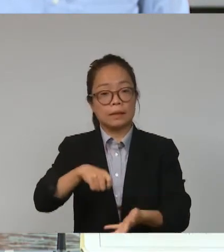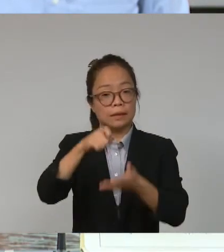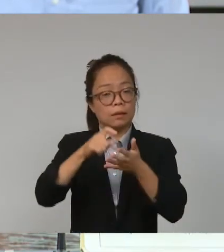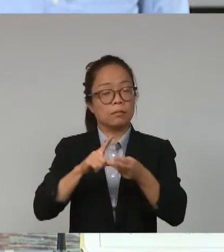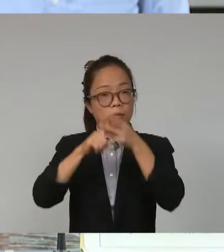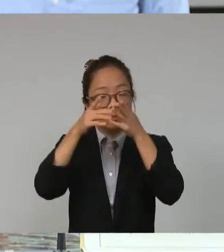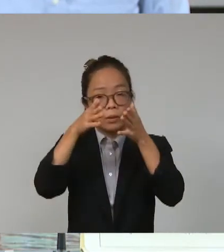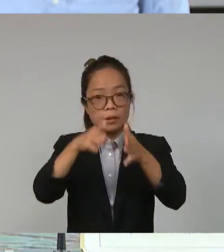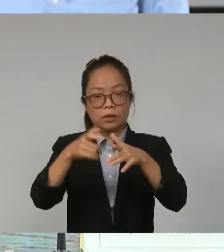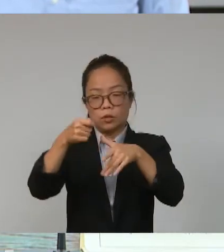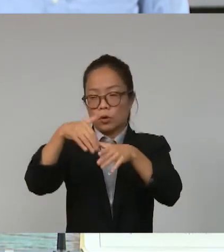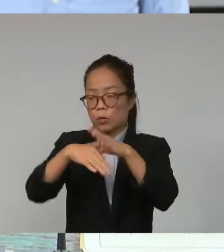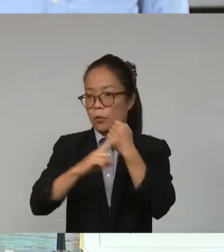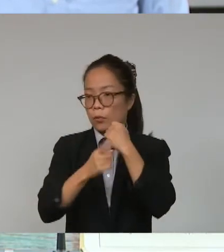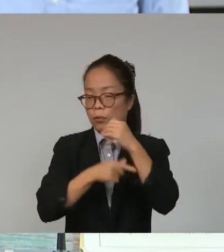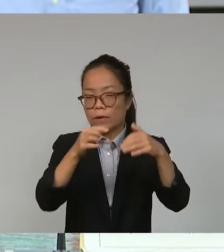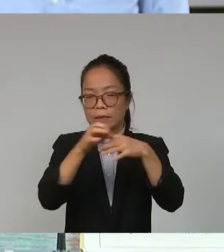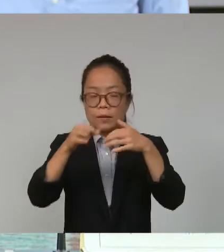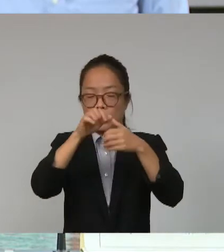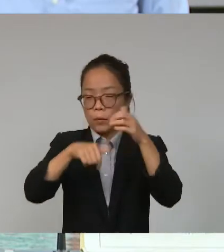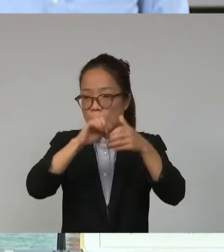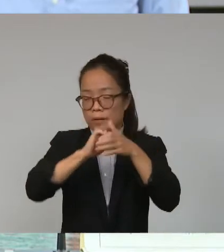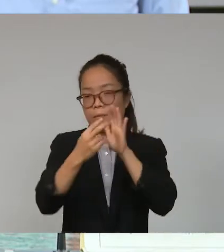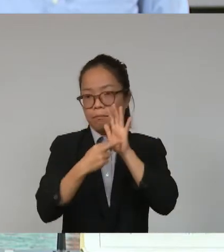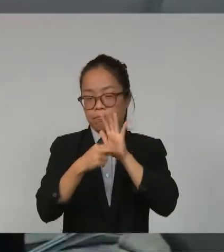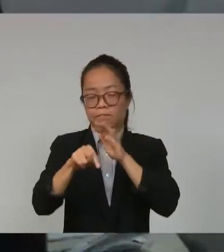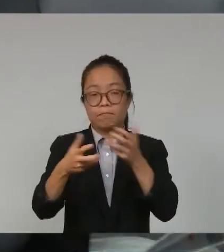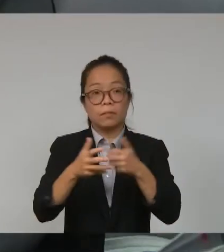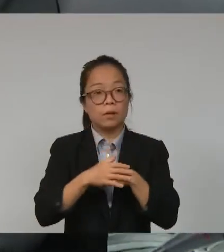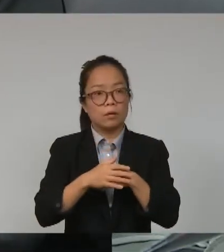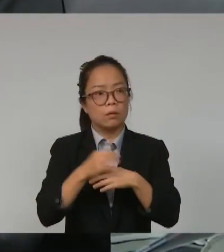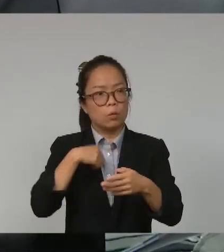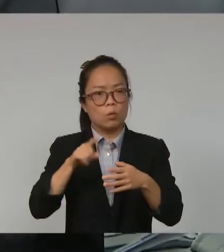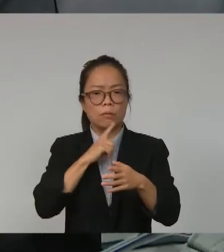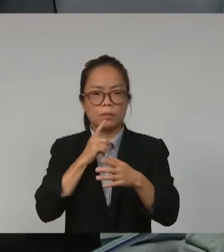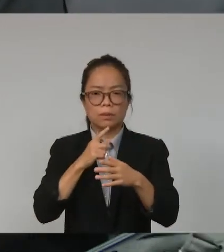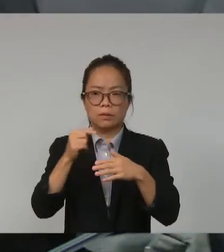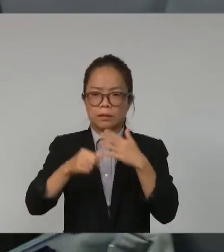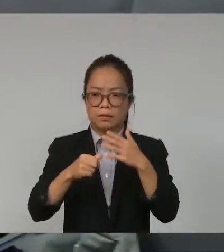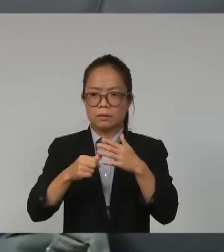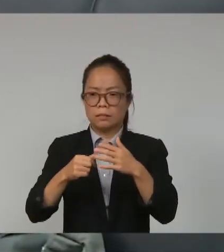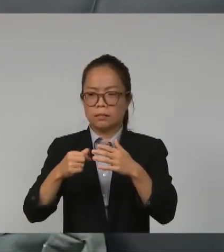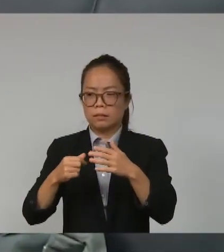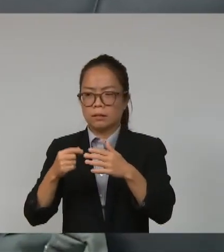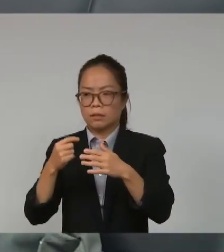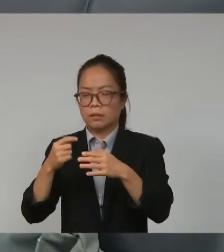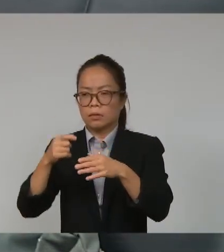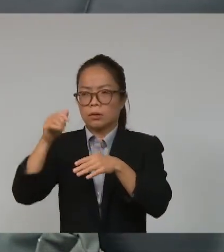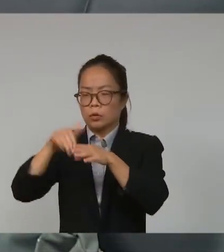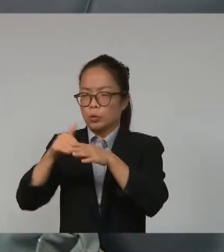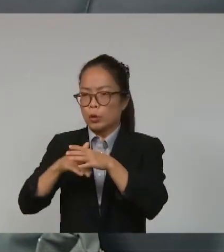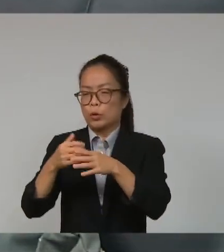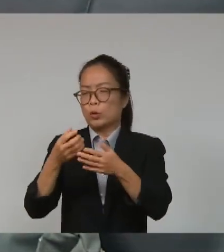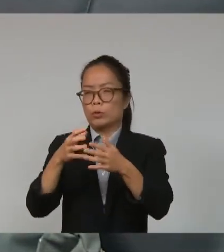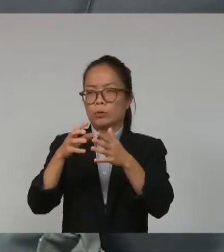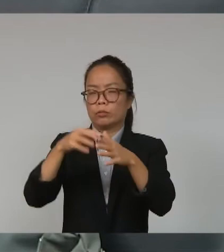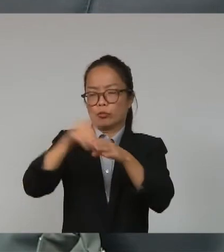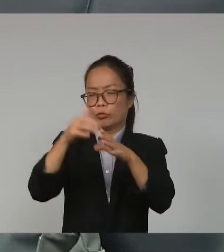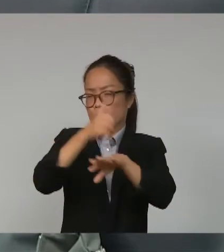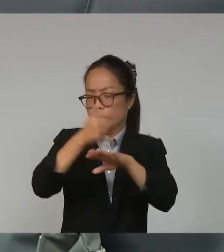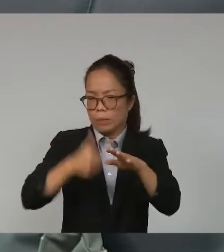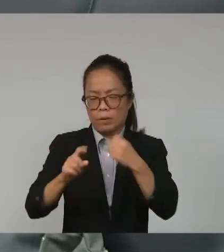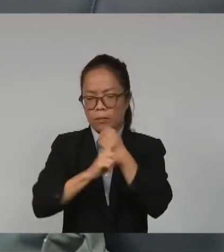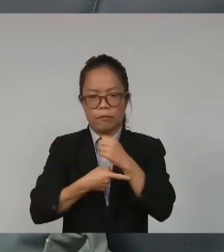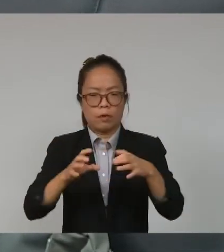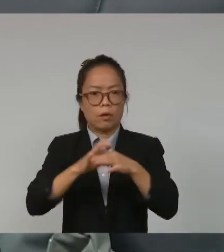主要是涉及公投法相关规定的解释，那是与我们2项选举罢免法比较没有关联。那这部分的话，本部